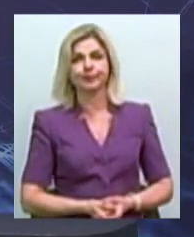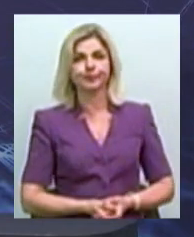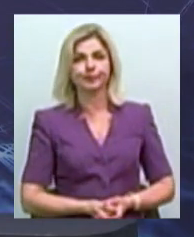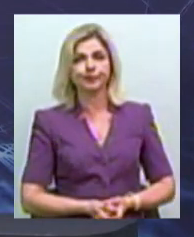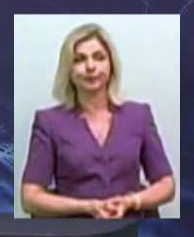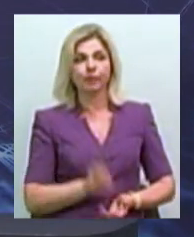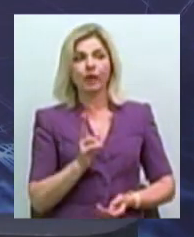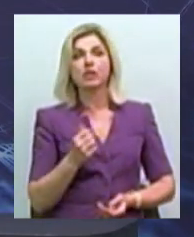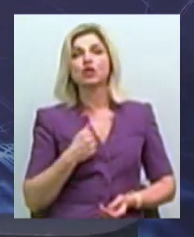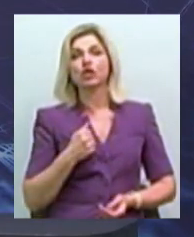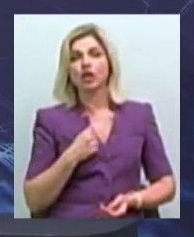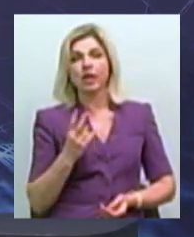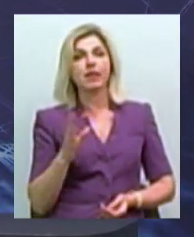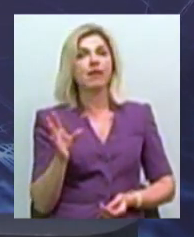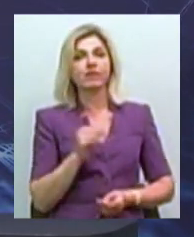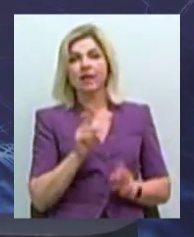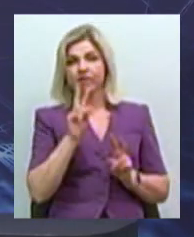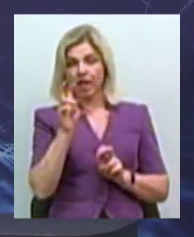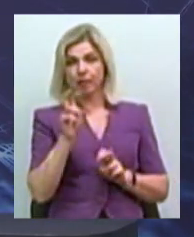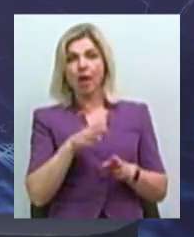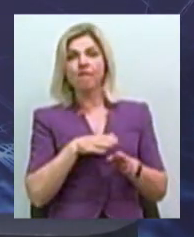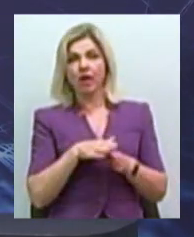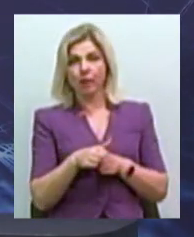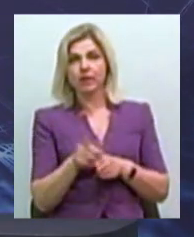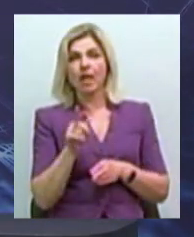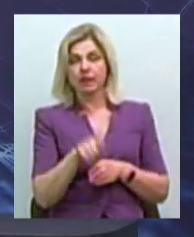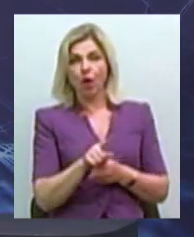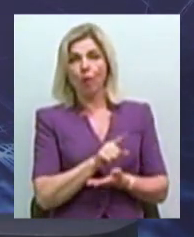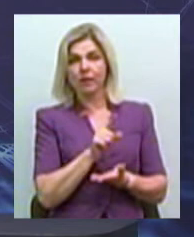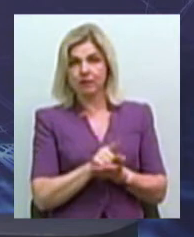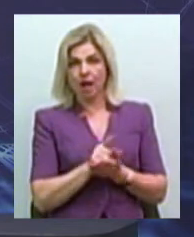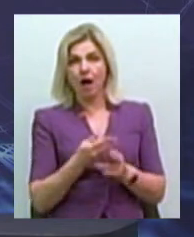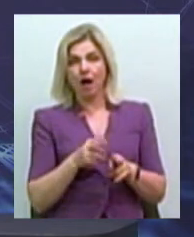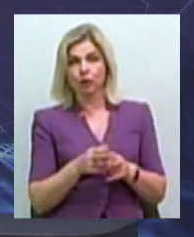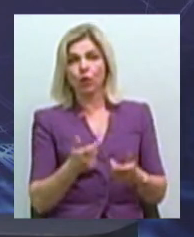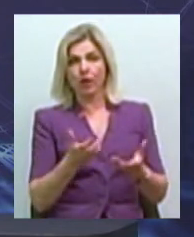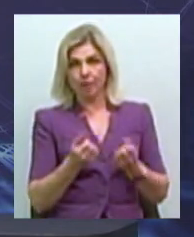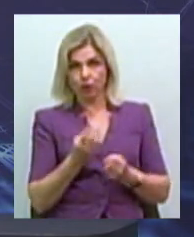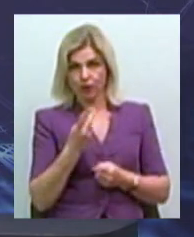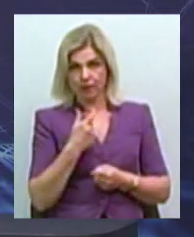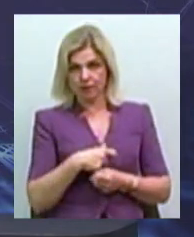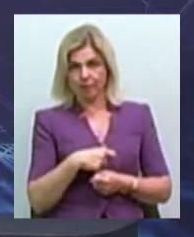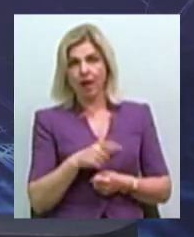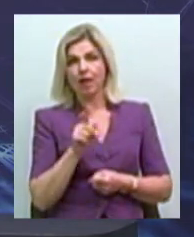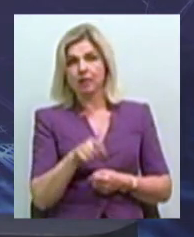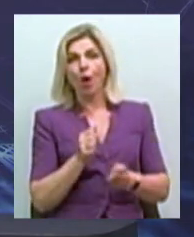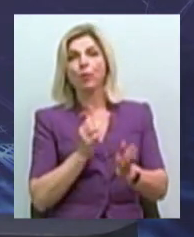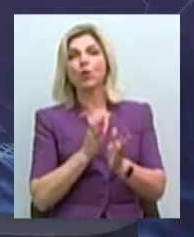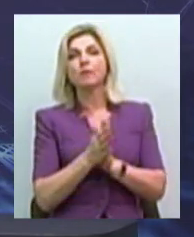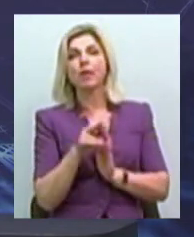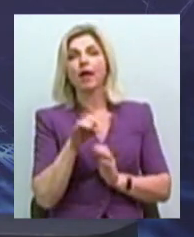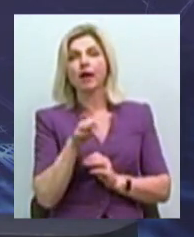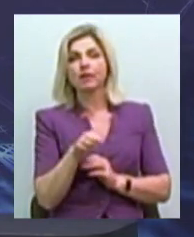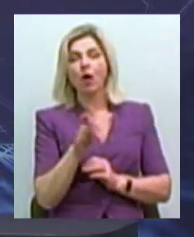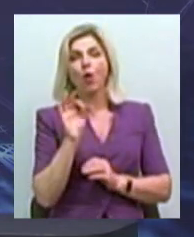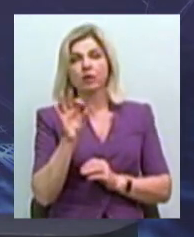К сожалению, не все подрядчики выполняют те обязательства, которые они на себя берут. Ну, вот взять тот же проспект Богоявленский. У